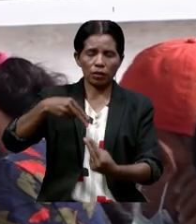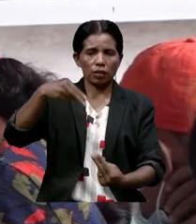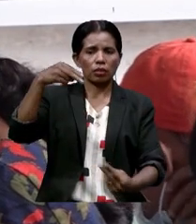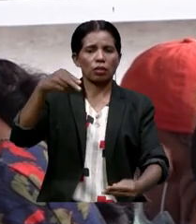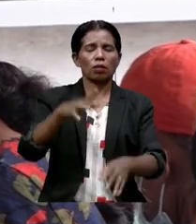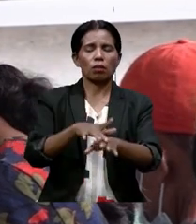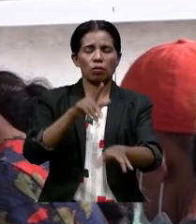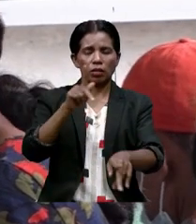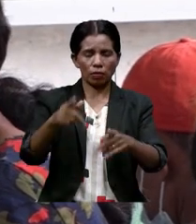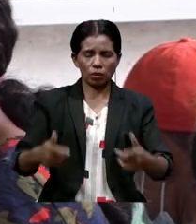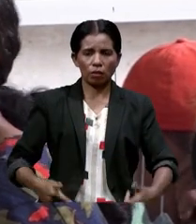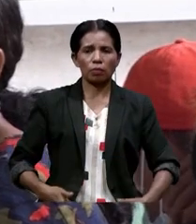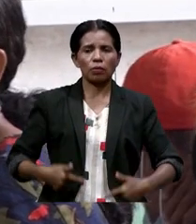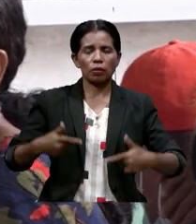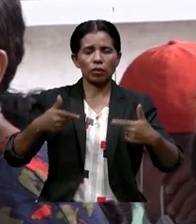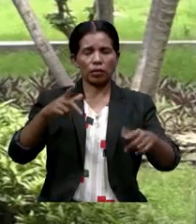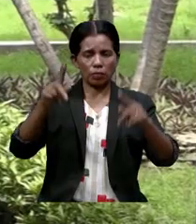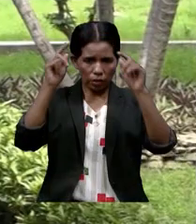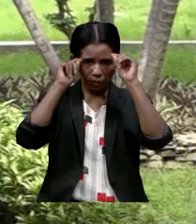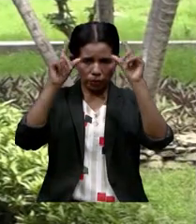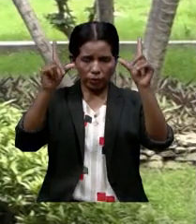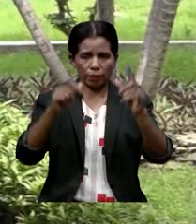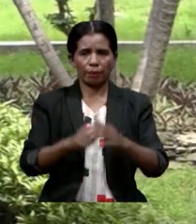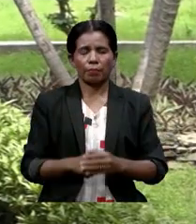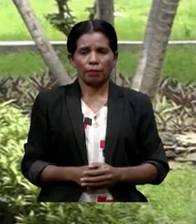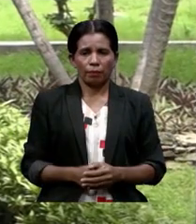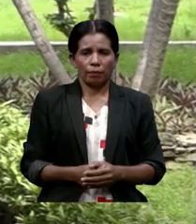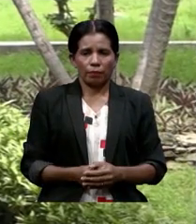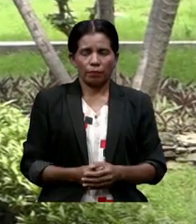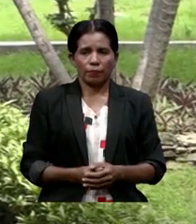afeta qualidade moris timoroan nian. Equipa cobertura GMN.